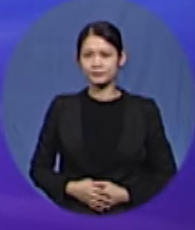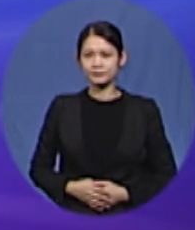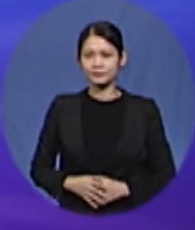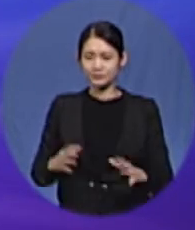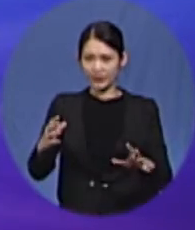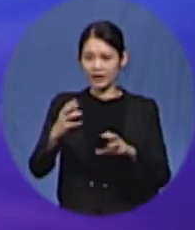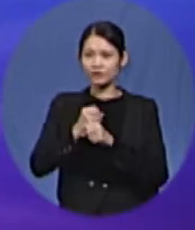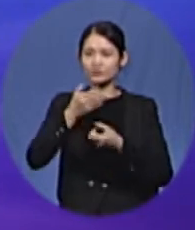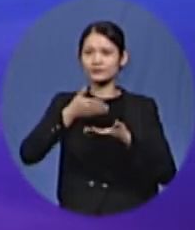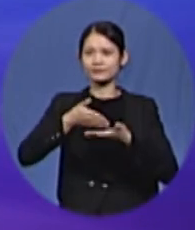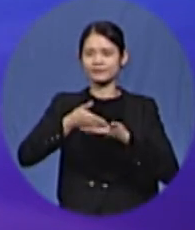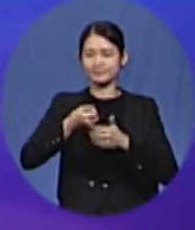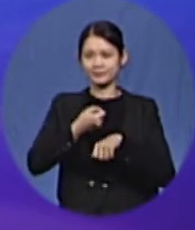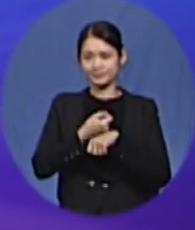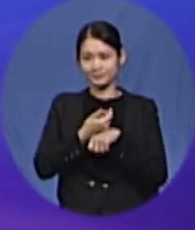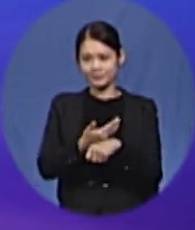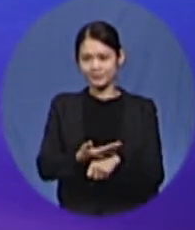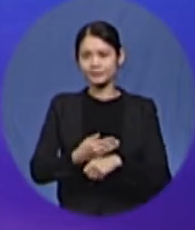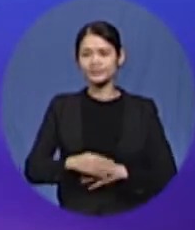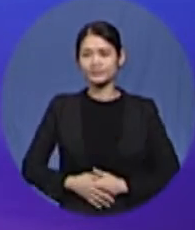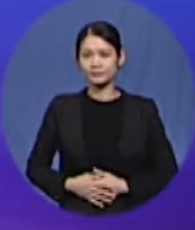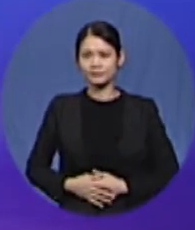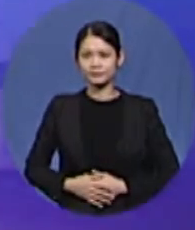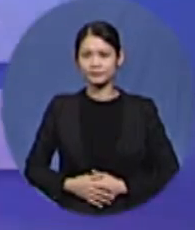이어서 간추린 뉴스를 전해드립니다.